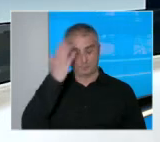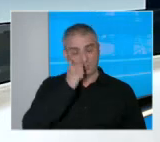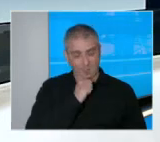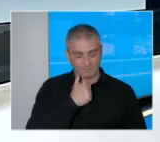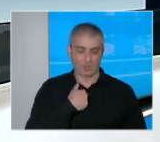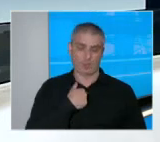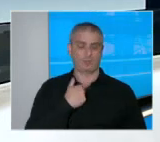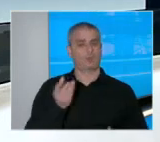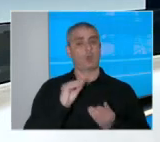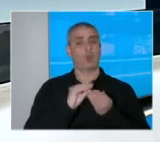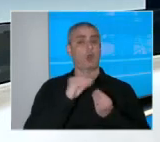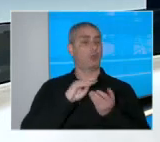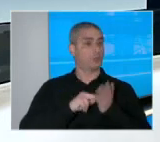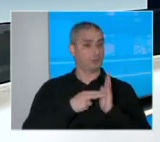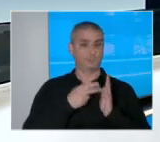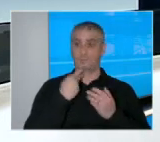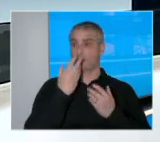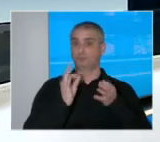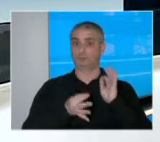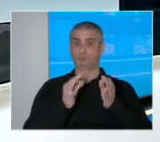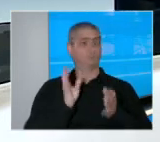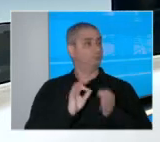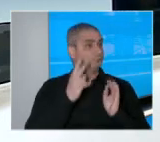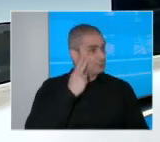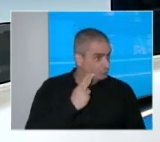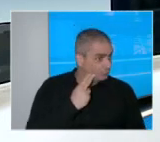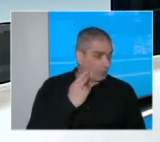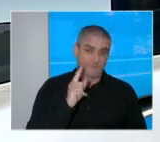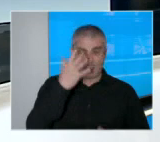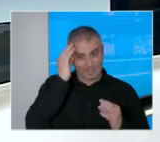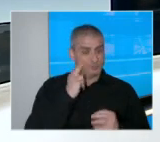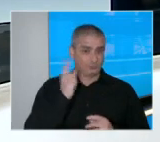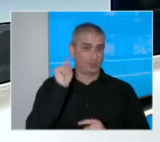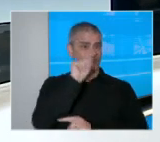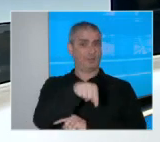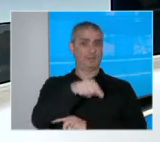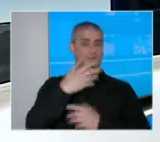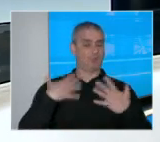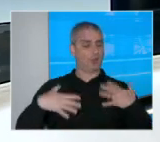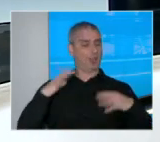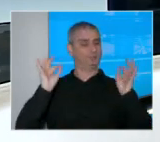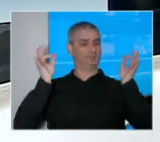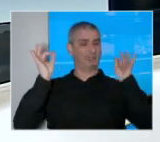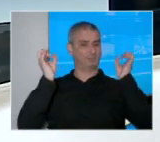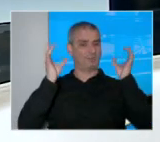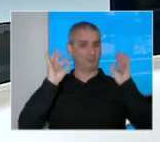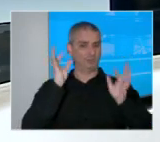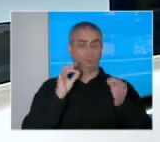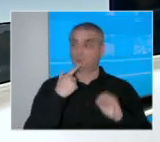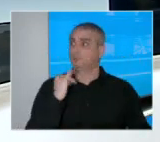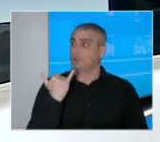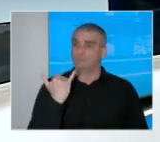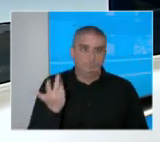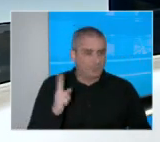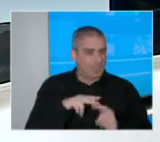שחור לבן, אנחנו כאן בעוד תוכנית, פרשת משפטים, משה. משפטים בושה, אבל לכבוד הבושה הזו אתה הפצעת בקולקציה משפטית מפוארת, אני רואה. כן?